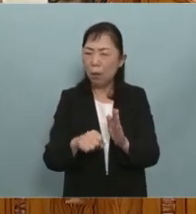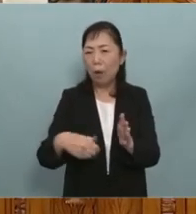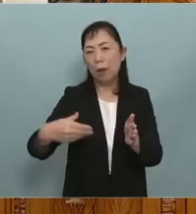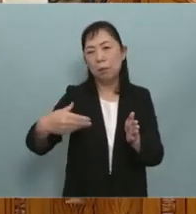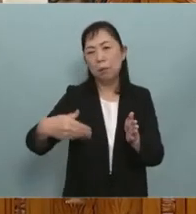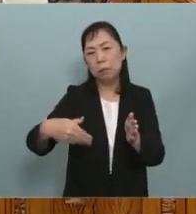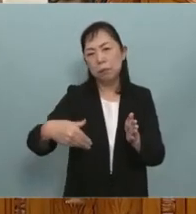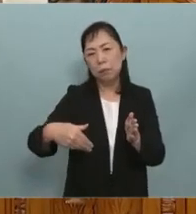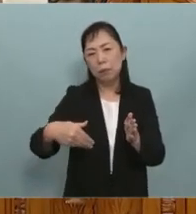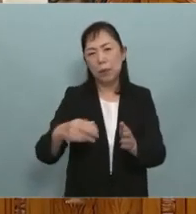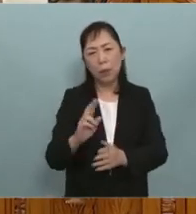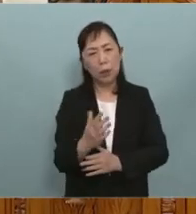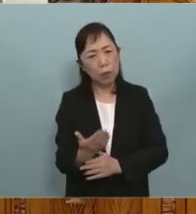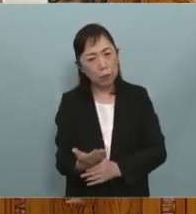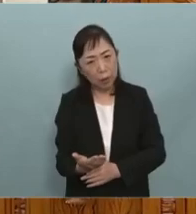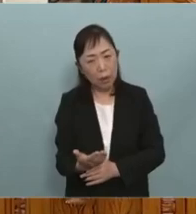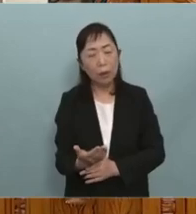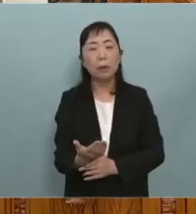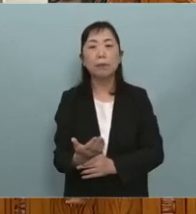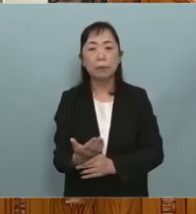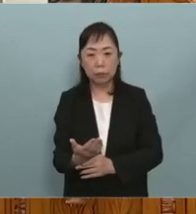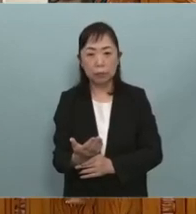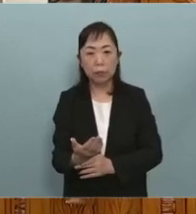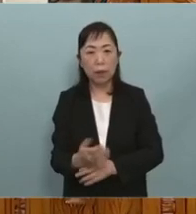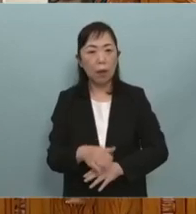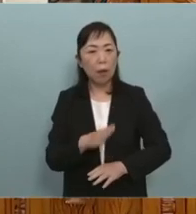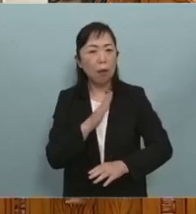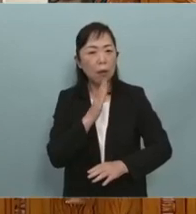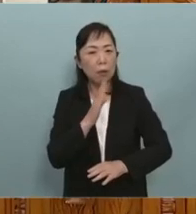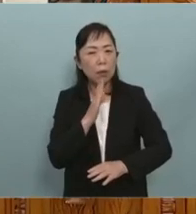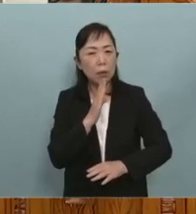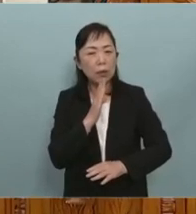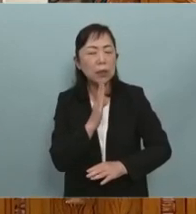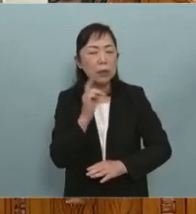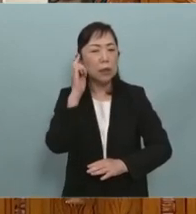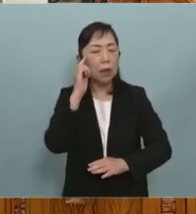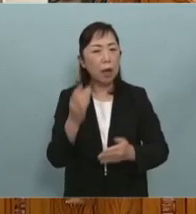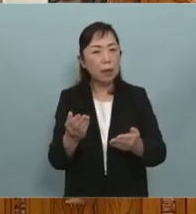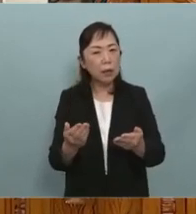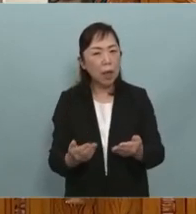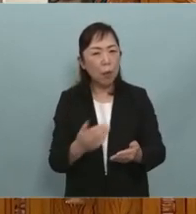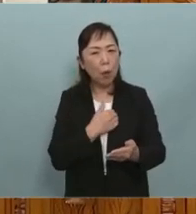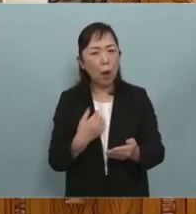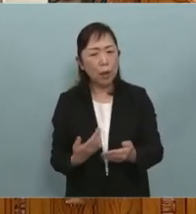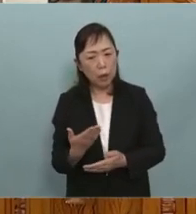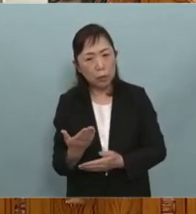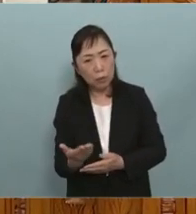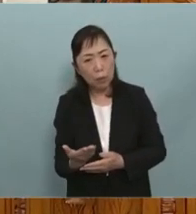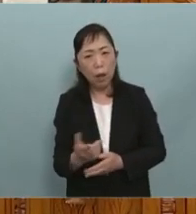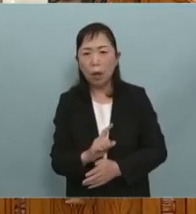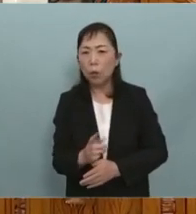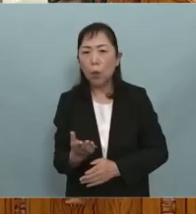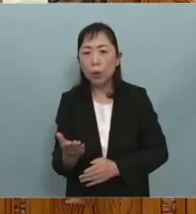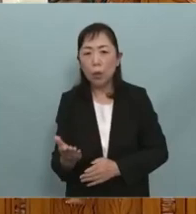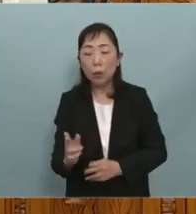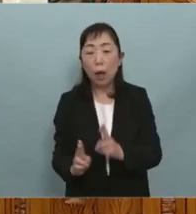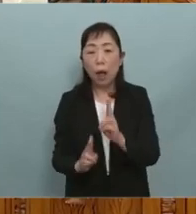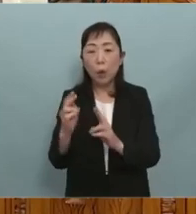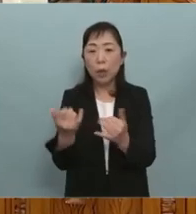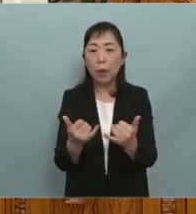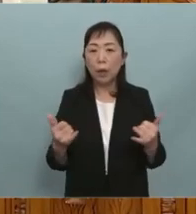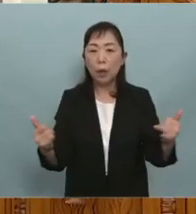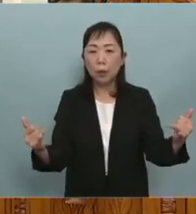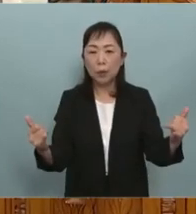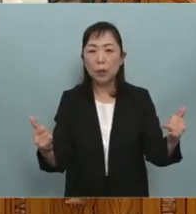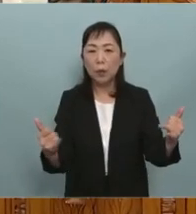いるのだろうかそしてそれが本当に実感していただけているのだろうか沖縄の皆様の